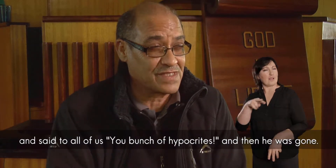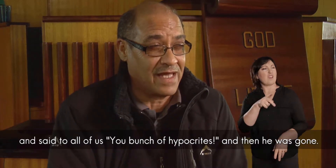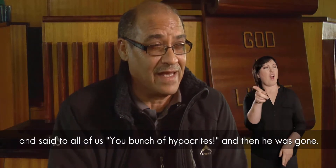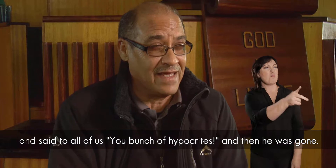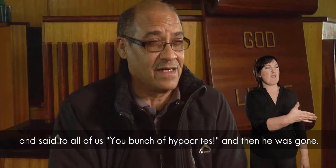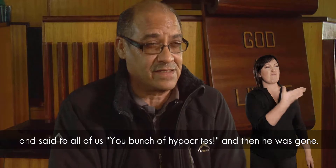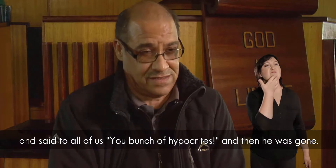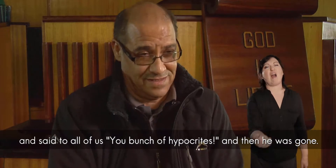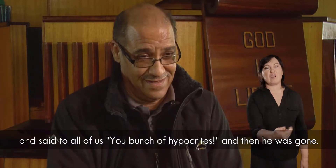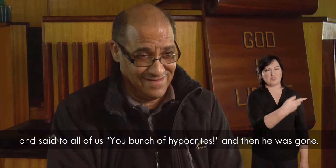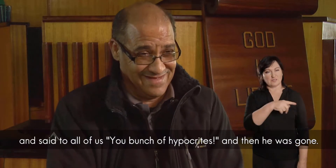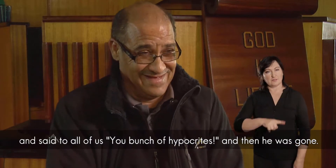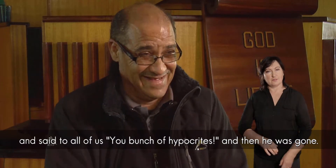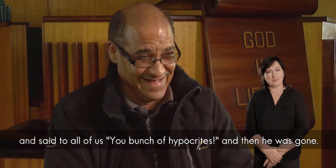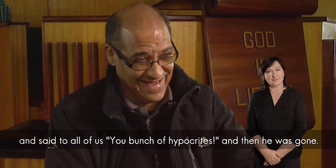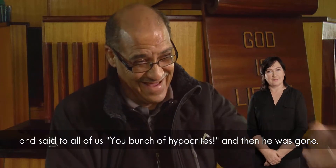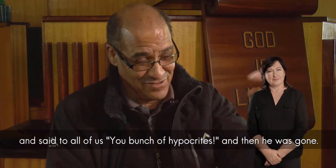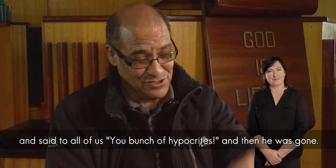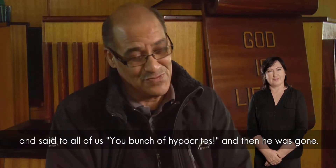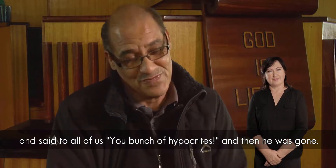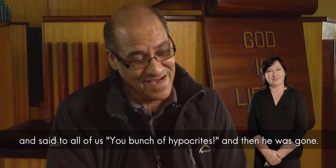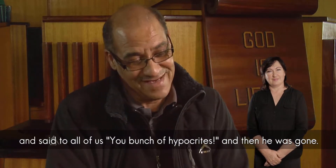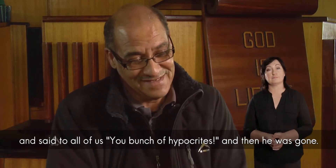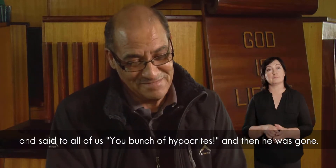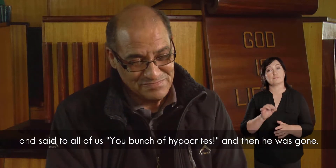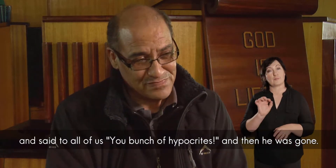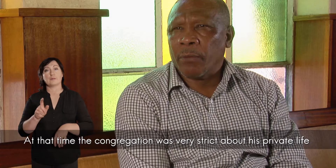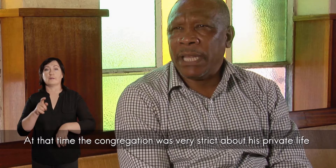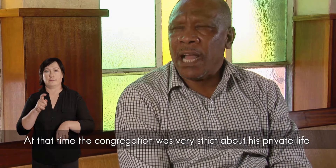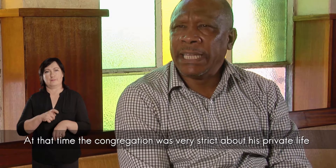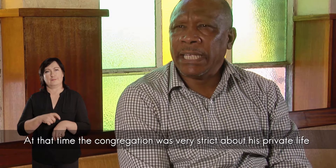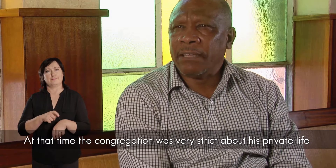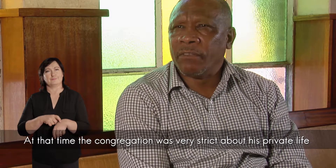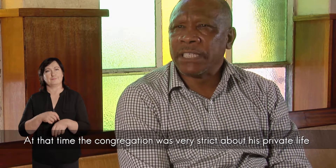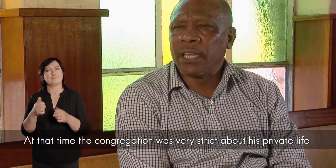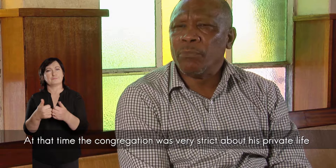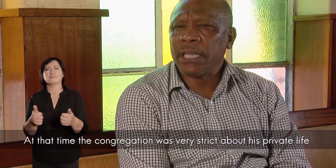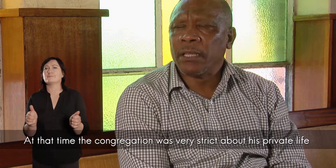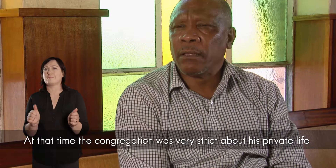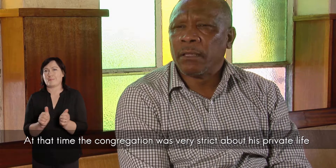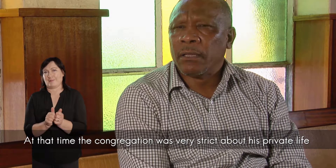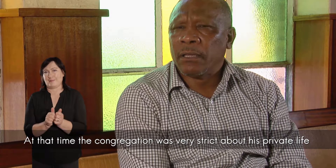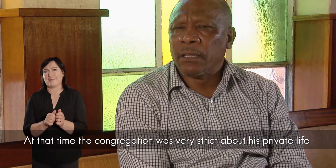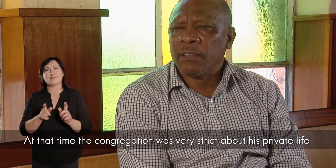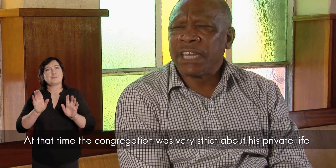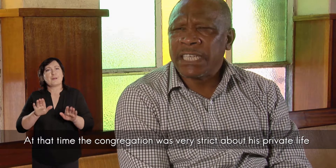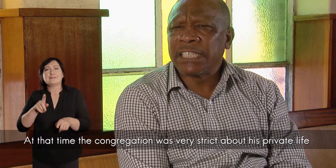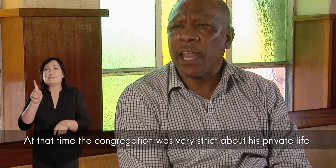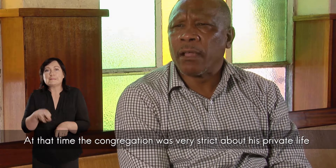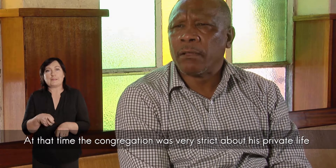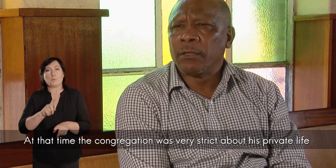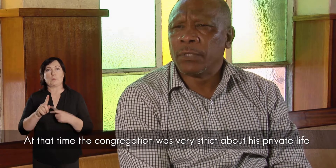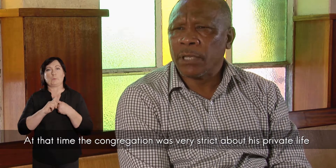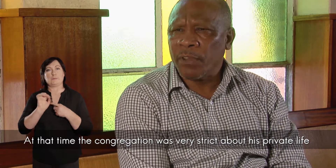klom skyn heilig is, en toe is die oom daar uit. By daai tyd was die gemeente, vreslik